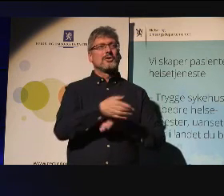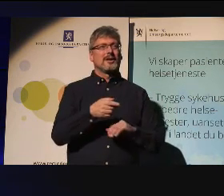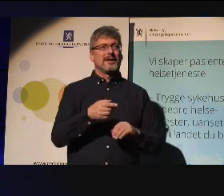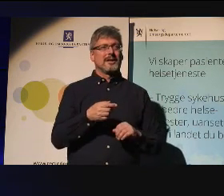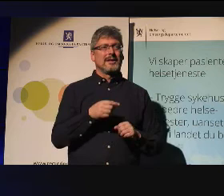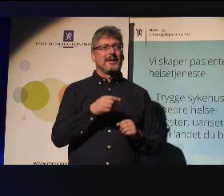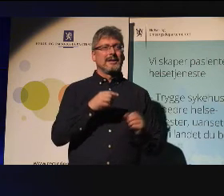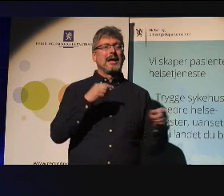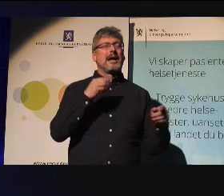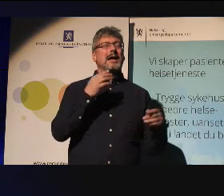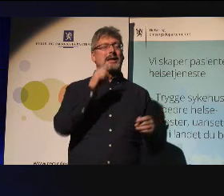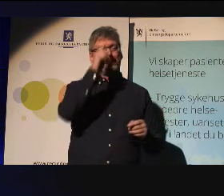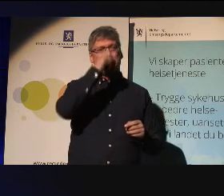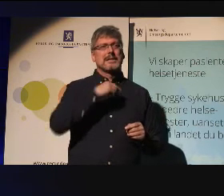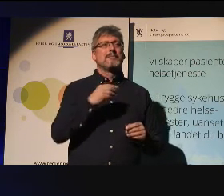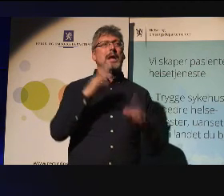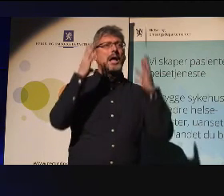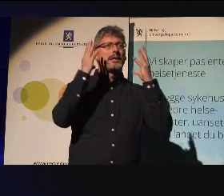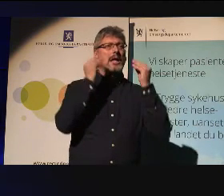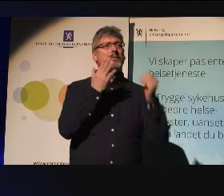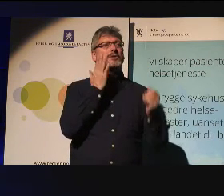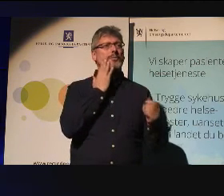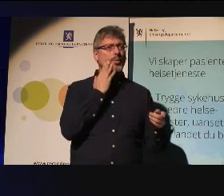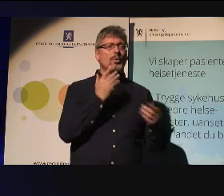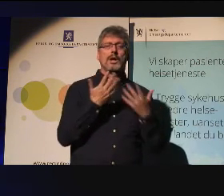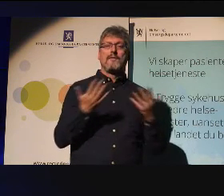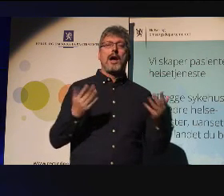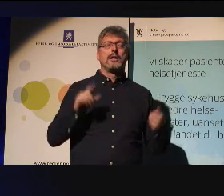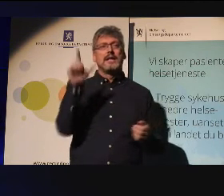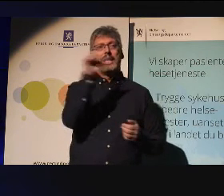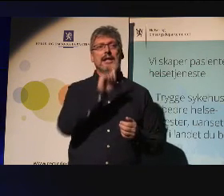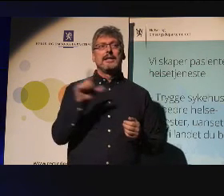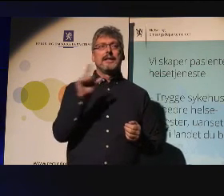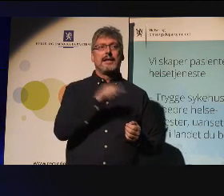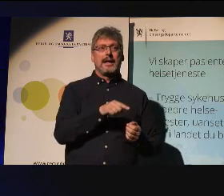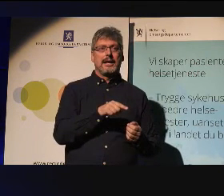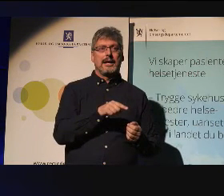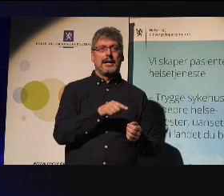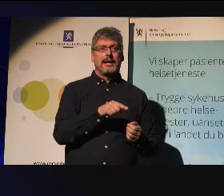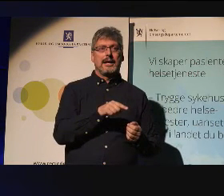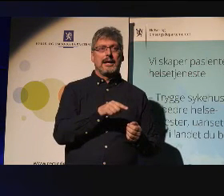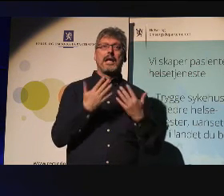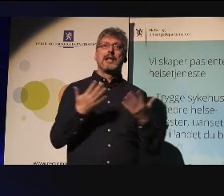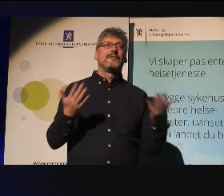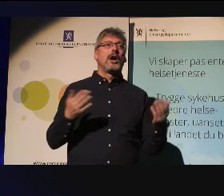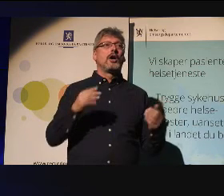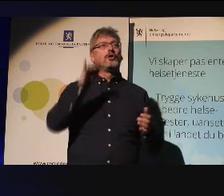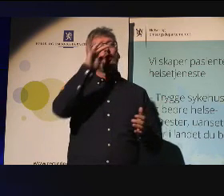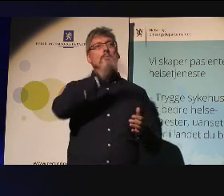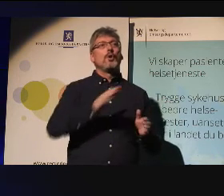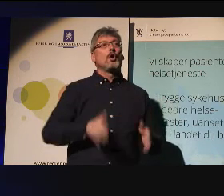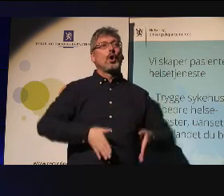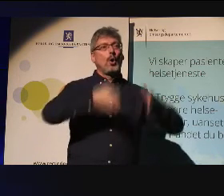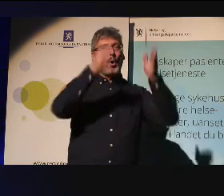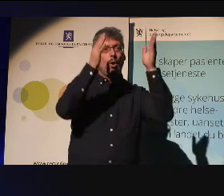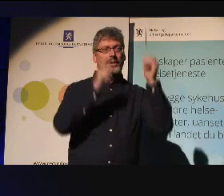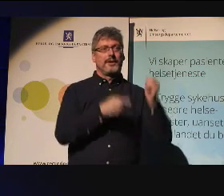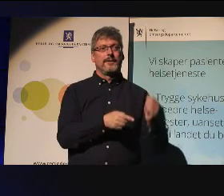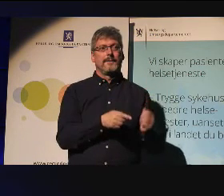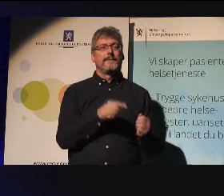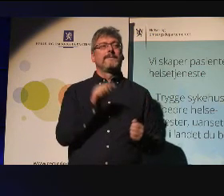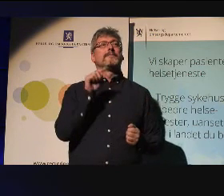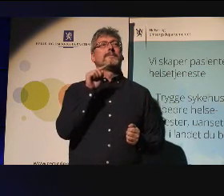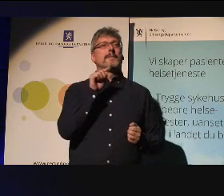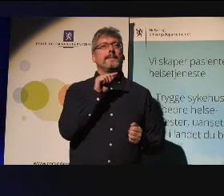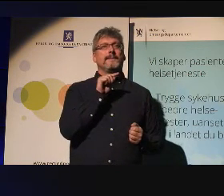demens bor i helt vanlige leiligheter i en helt vanlig bygård. Men her